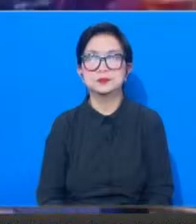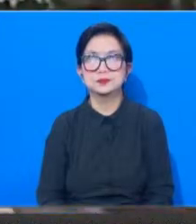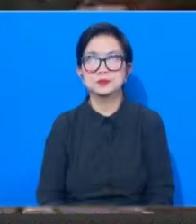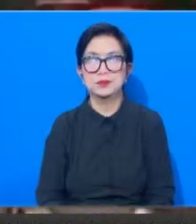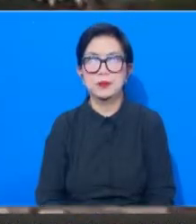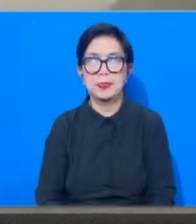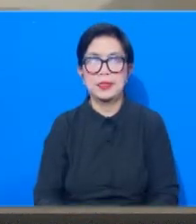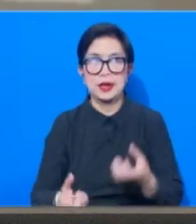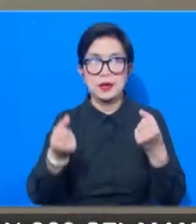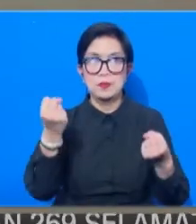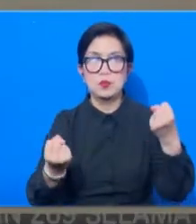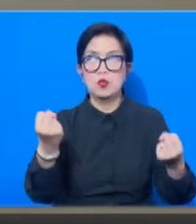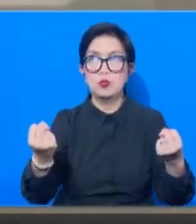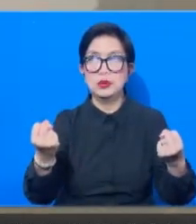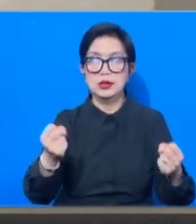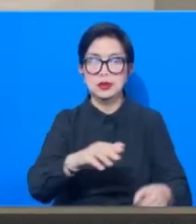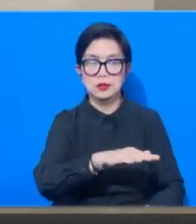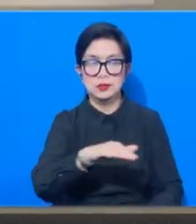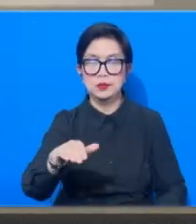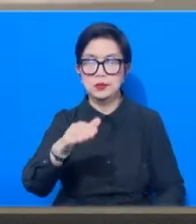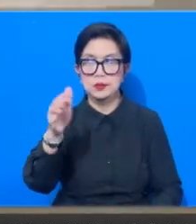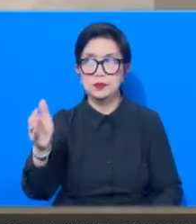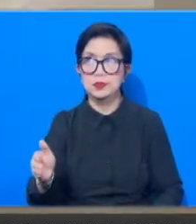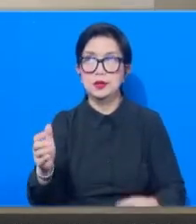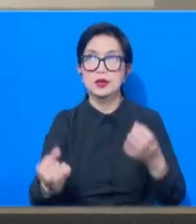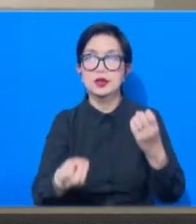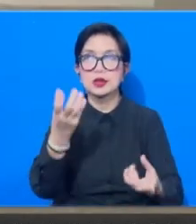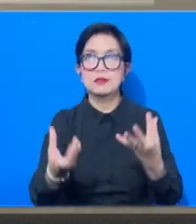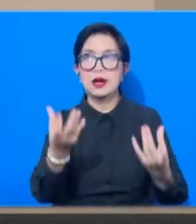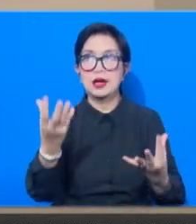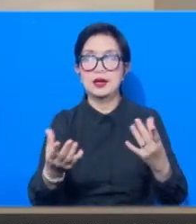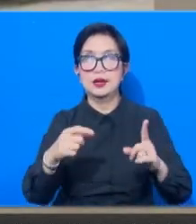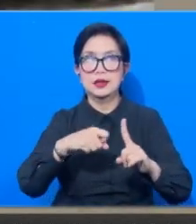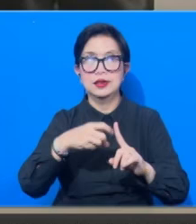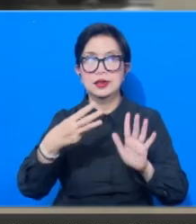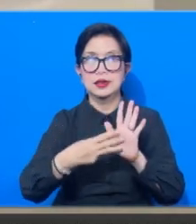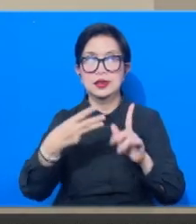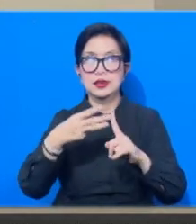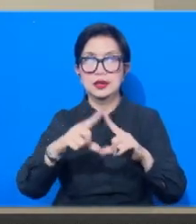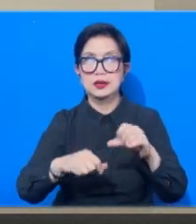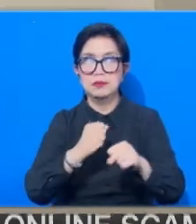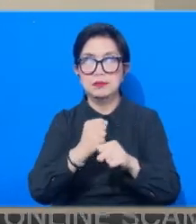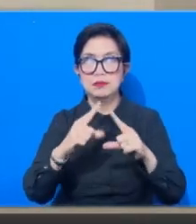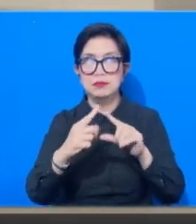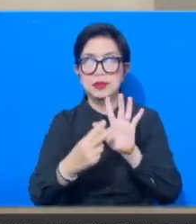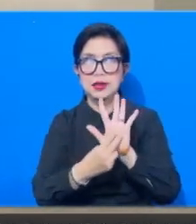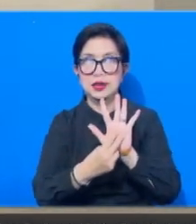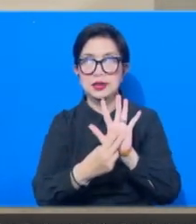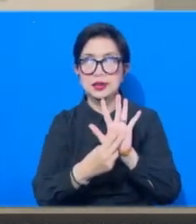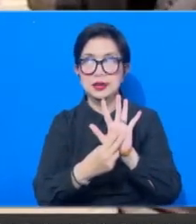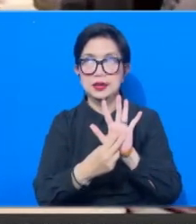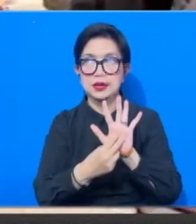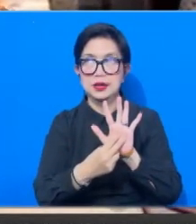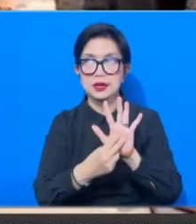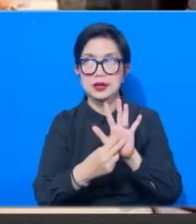Sebuah mobil bak terbuka ludes terbakar di jalan tol Lingkar Luar Kembangan Jakarta Barat. Mobil terbakar diduga akibat